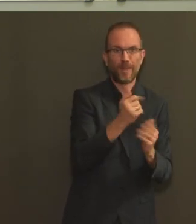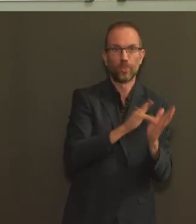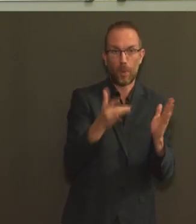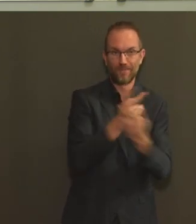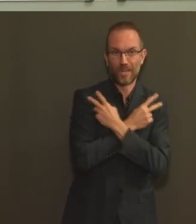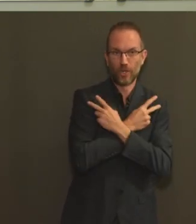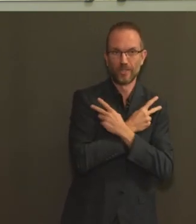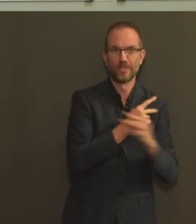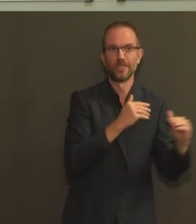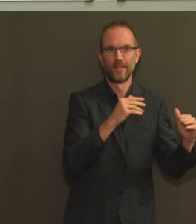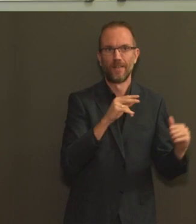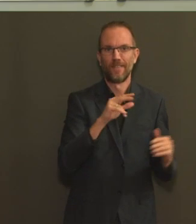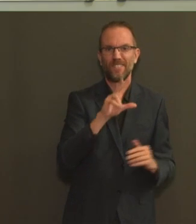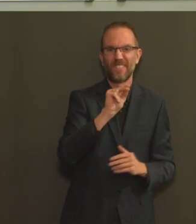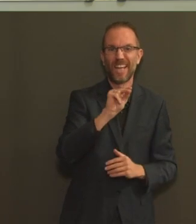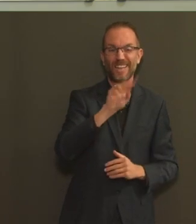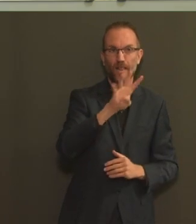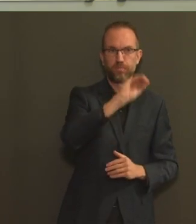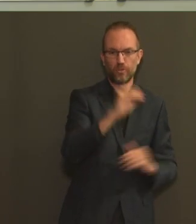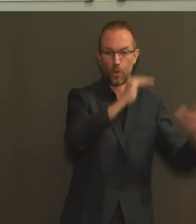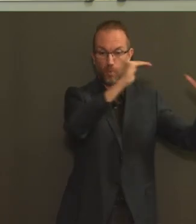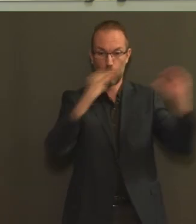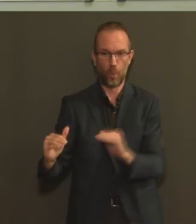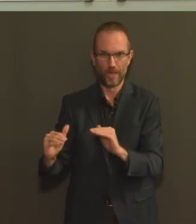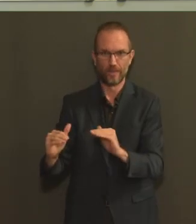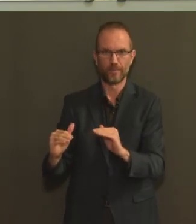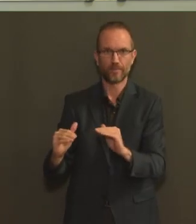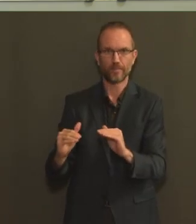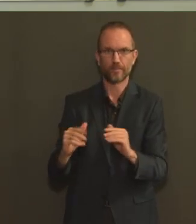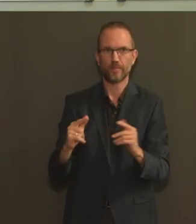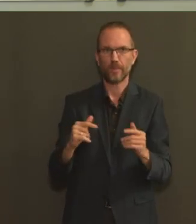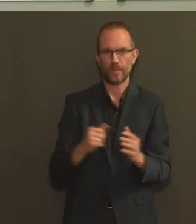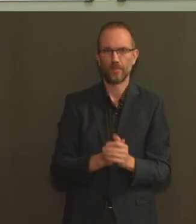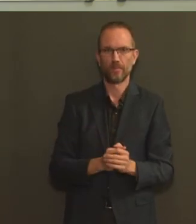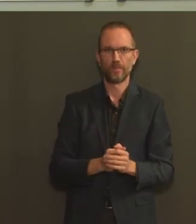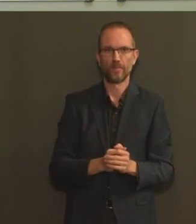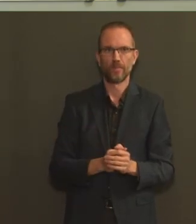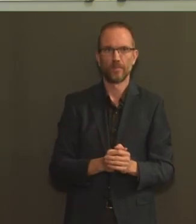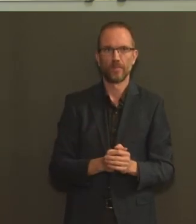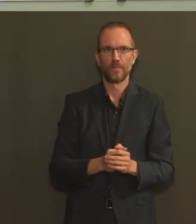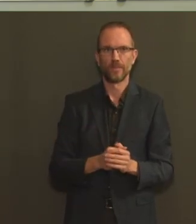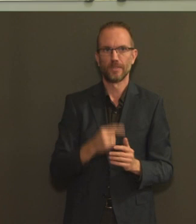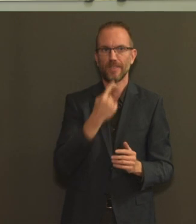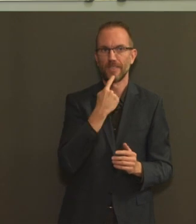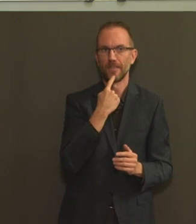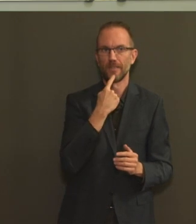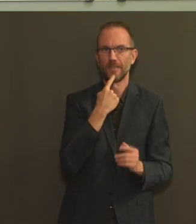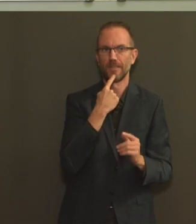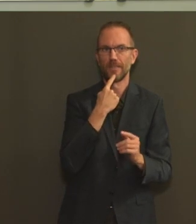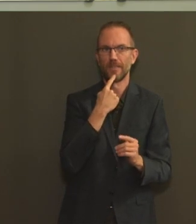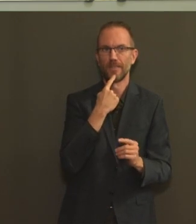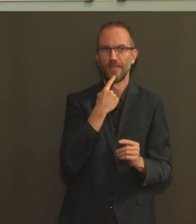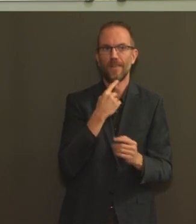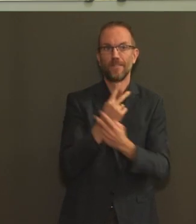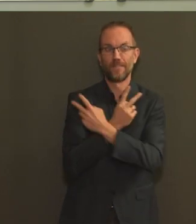C'est 24% de moins que la semaine qui a précédé les vacances de Noël, où nous étions à 182 hospitalisations